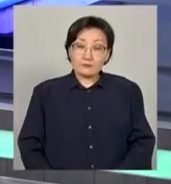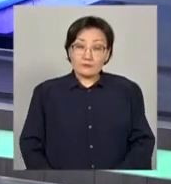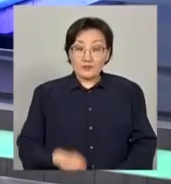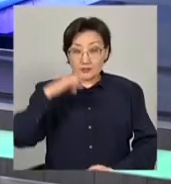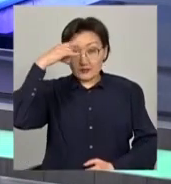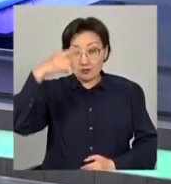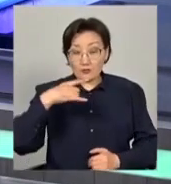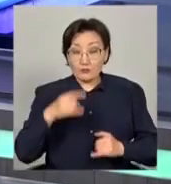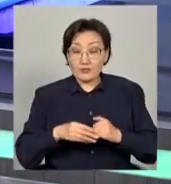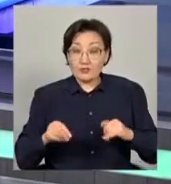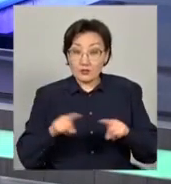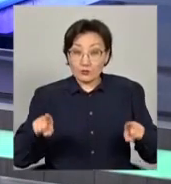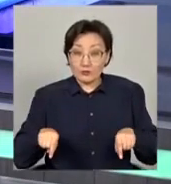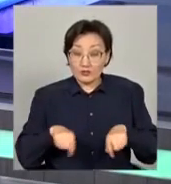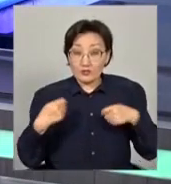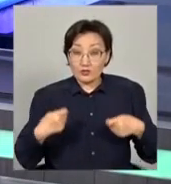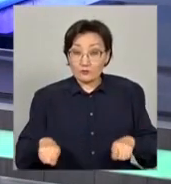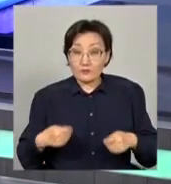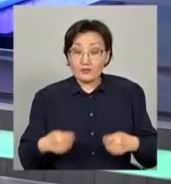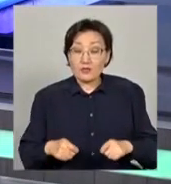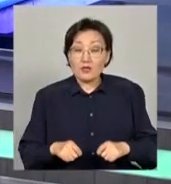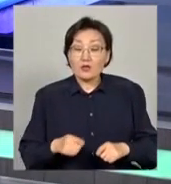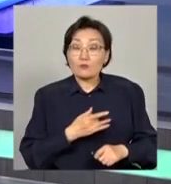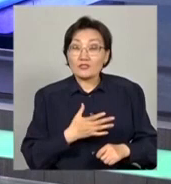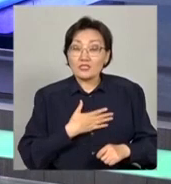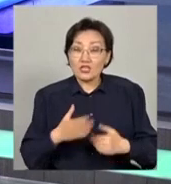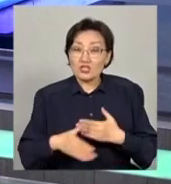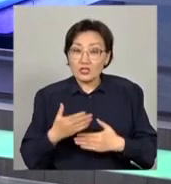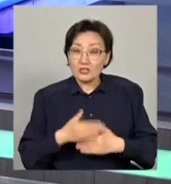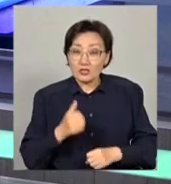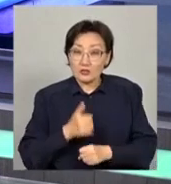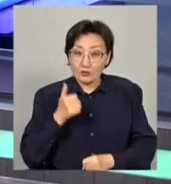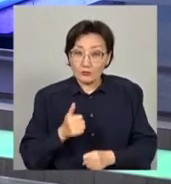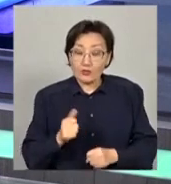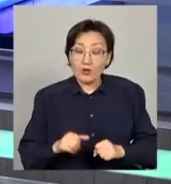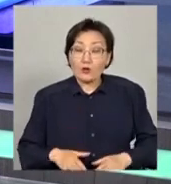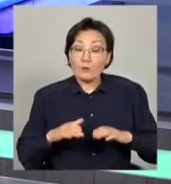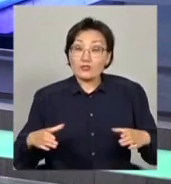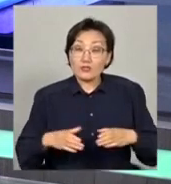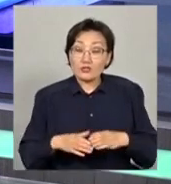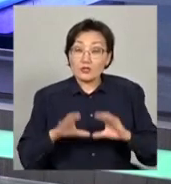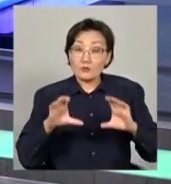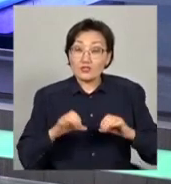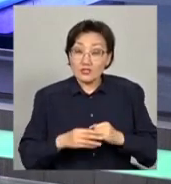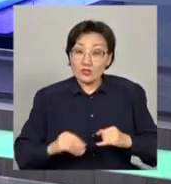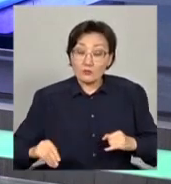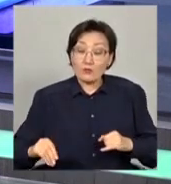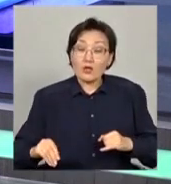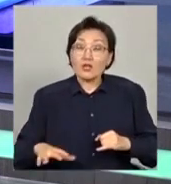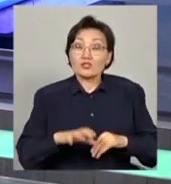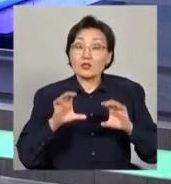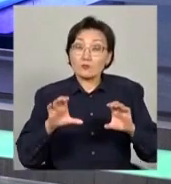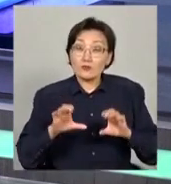Елімізде жер тілімін заңсыз сатып, оны иеленгендерге жаза қатаңдатылады. Бүгін жоғары палатада жер заңнамасының ережелерін